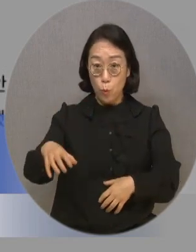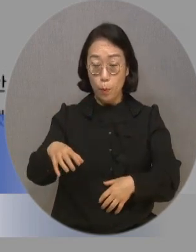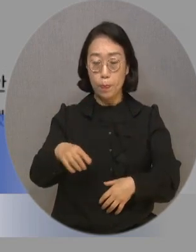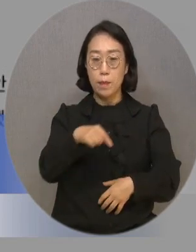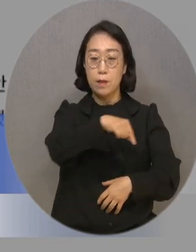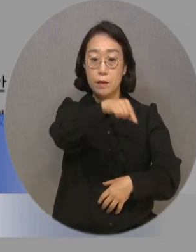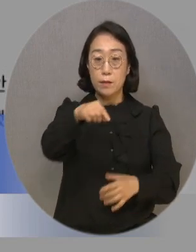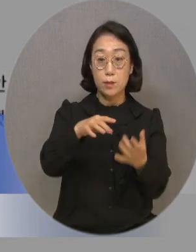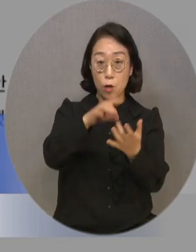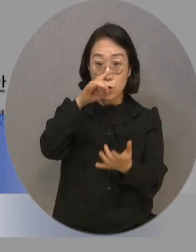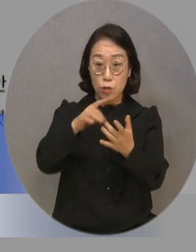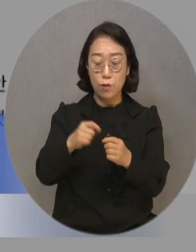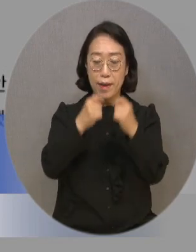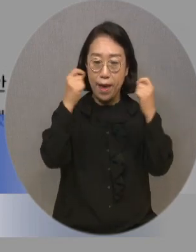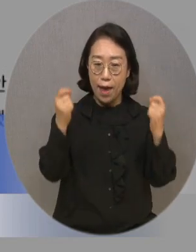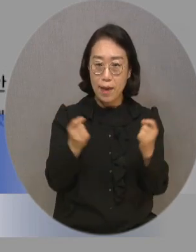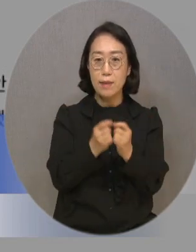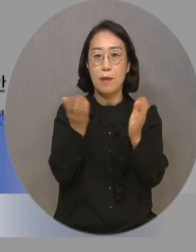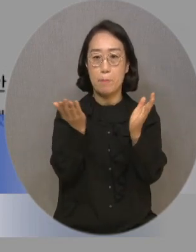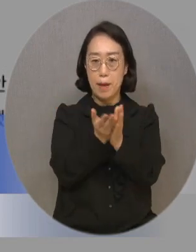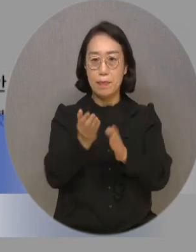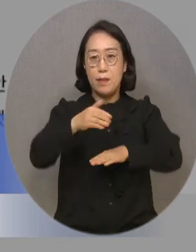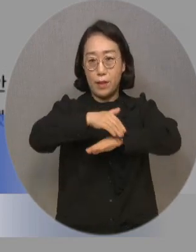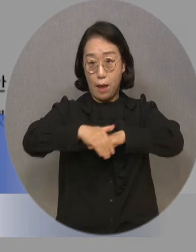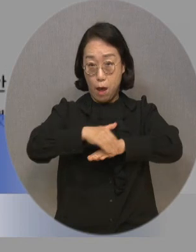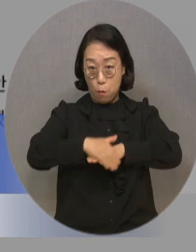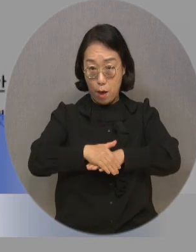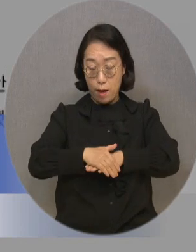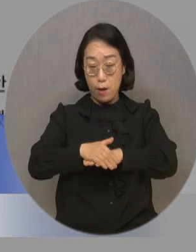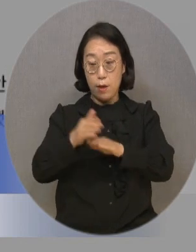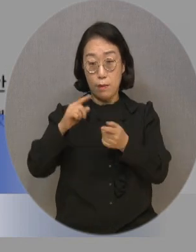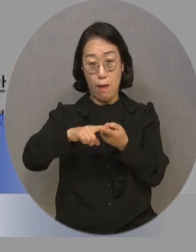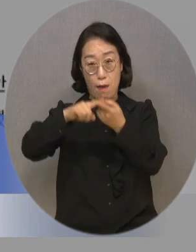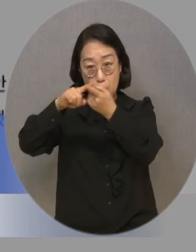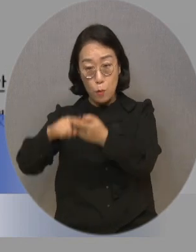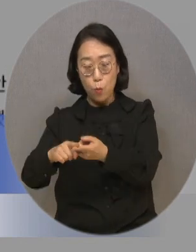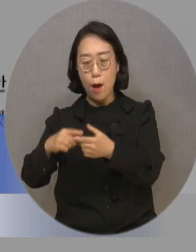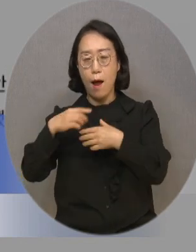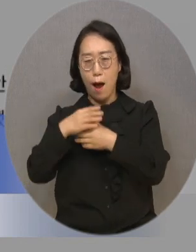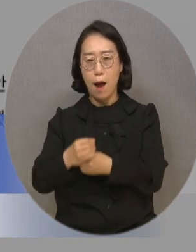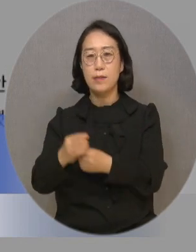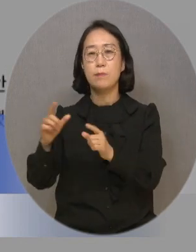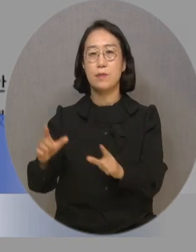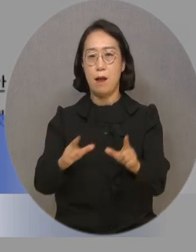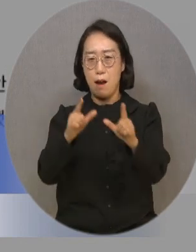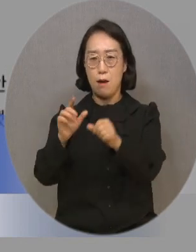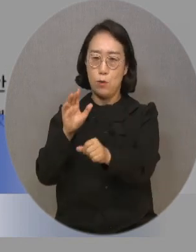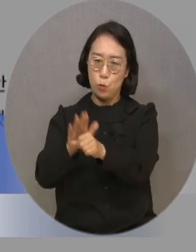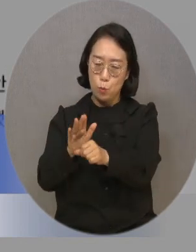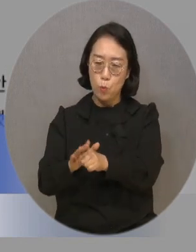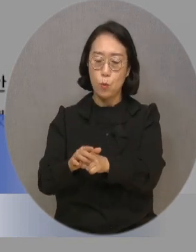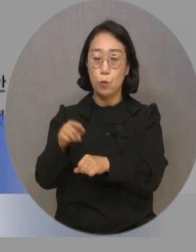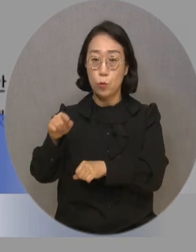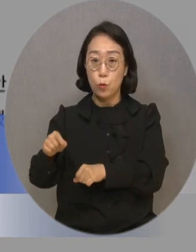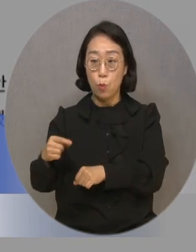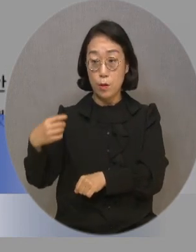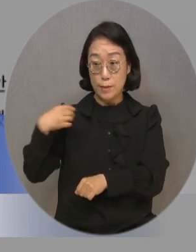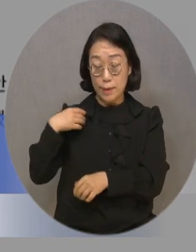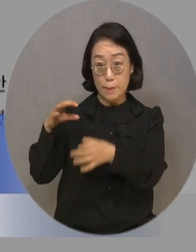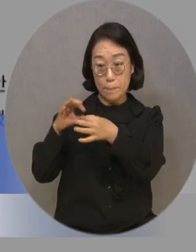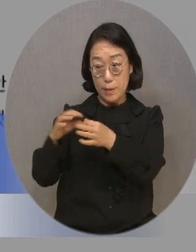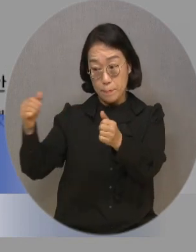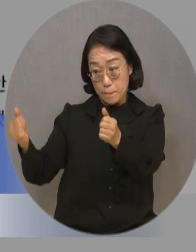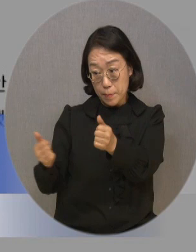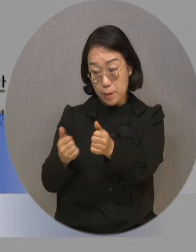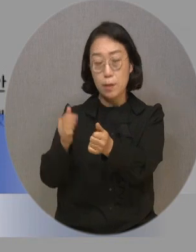자립 대상자의 개인별 지원 계획을 수립해 이 안정적인 주거 생활이 될 수 있도록 하고 이 전담 인력을